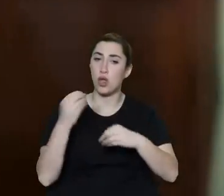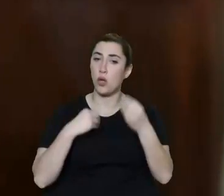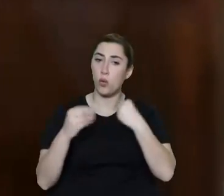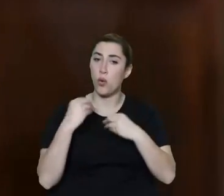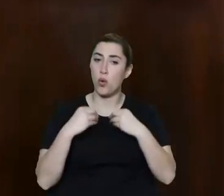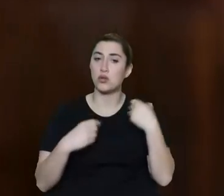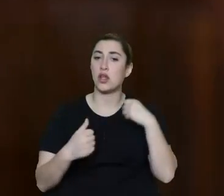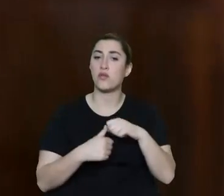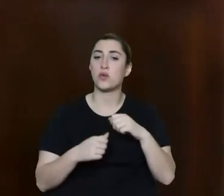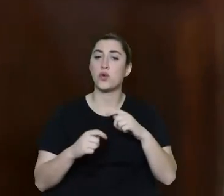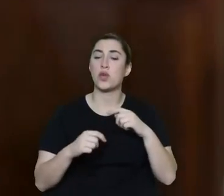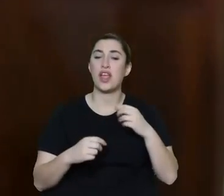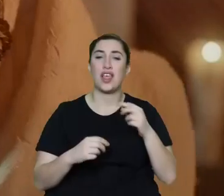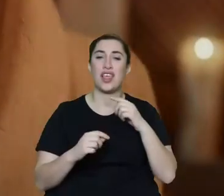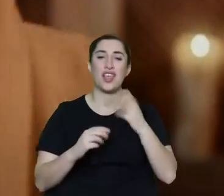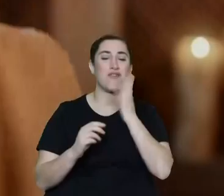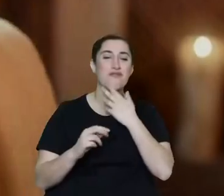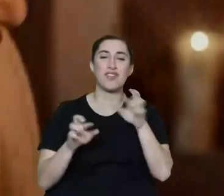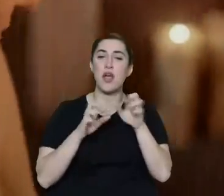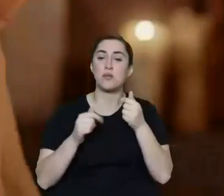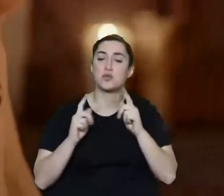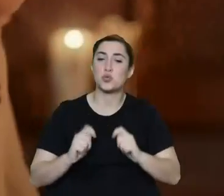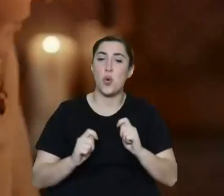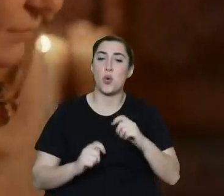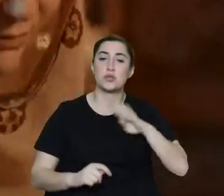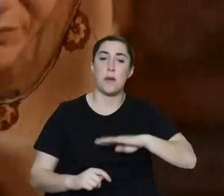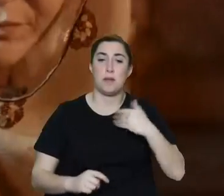yeriz gene de zor ederiz iftarı.